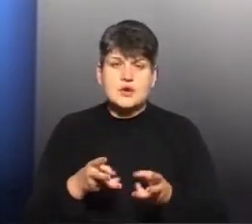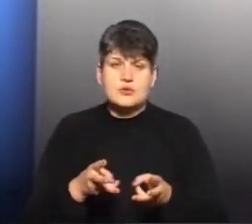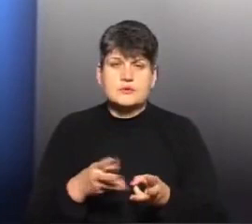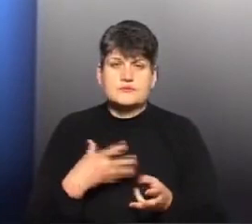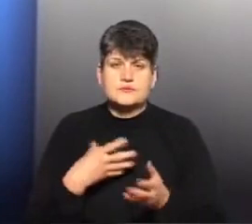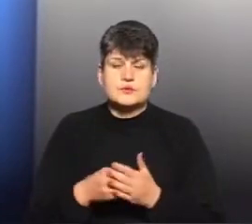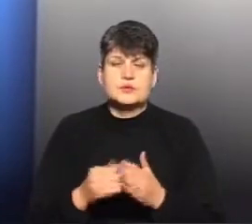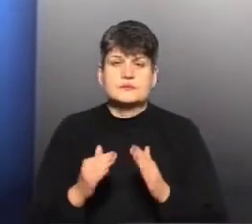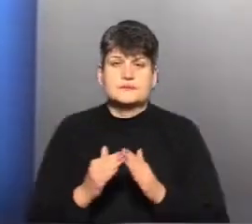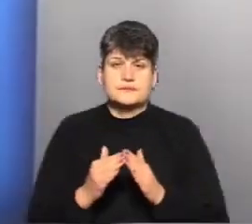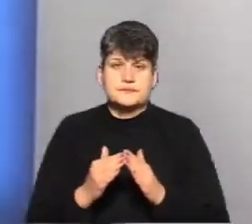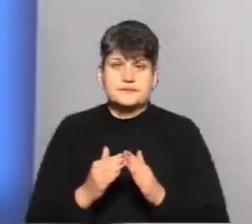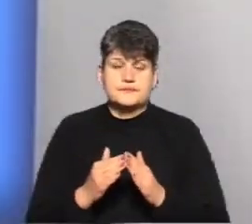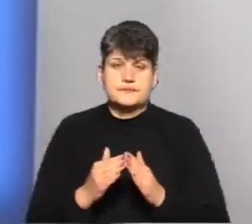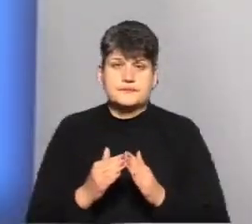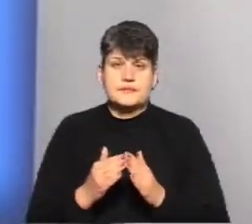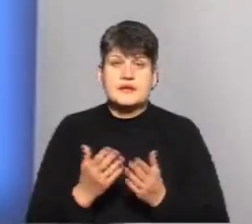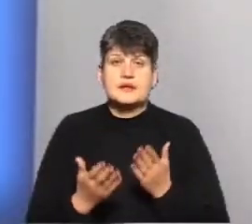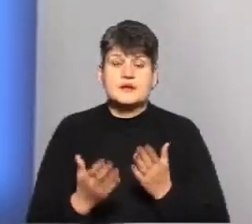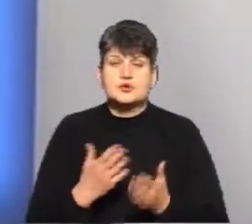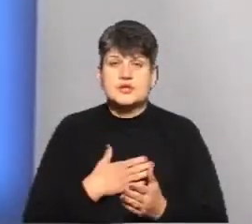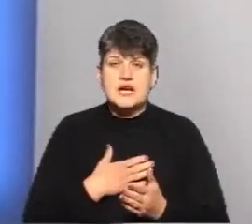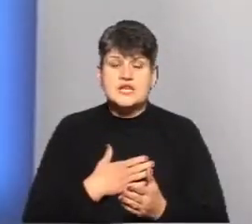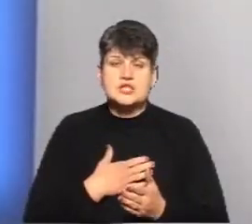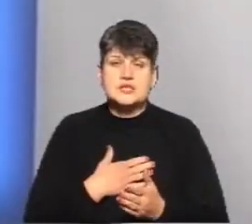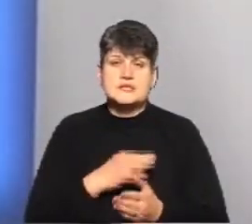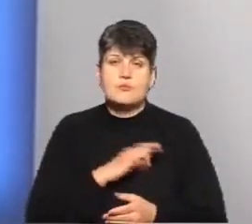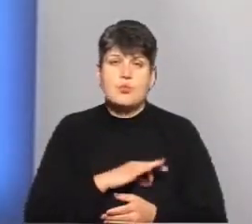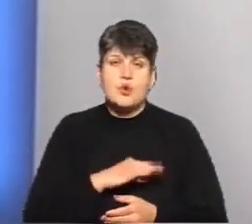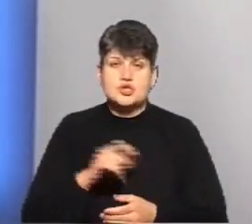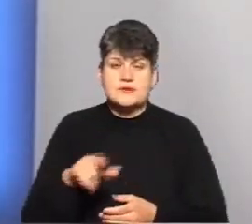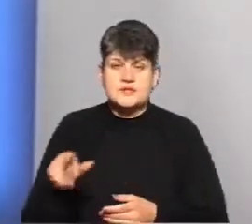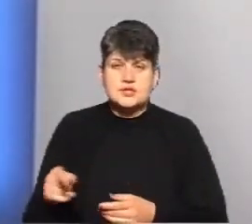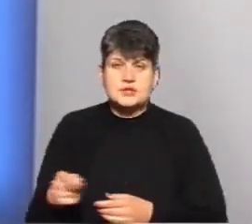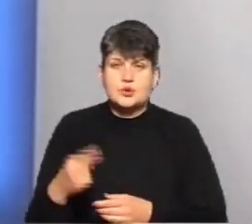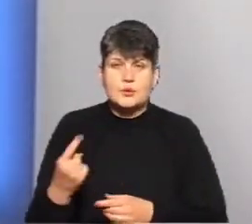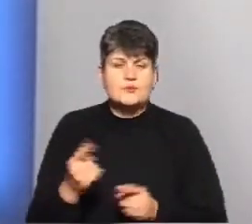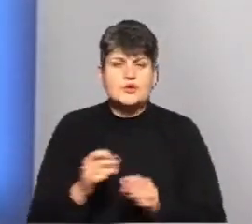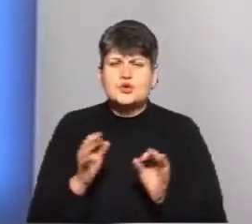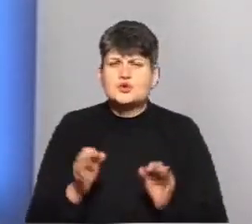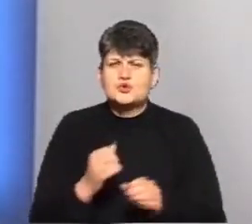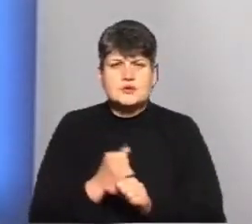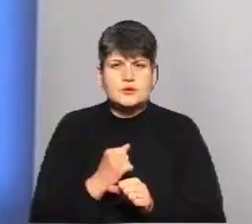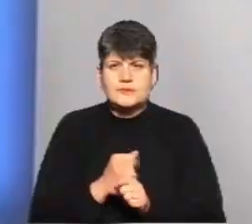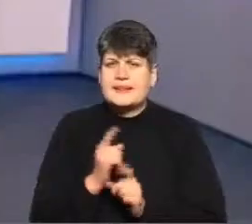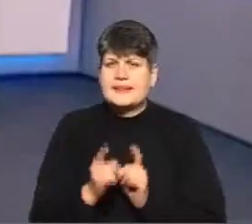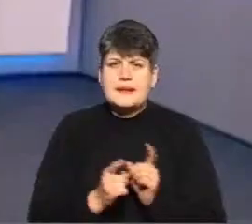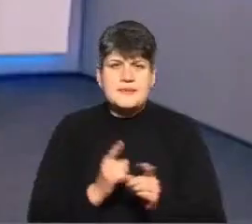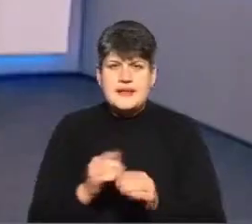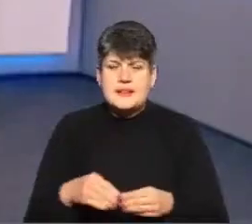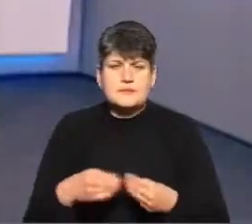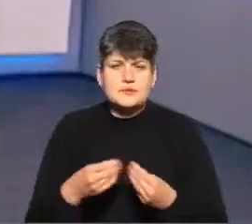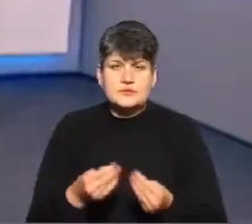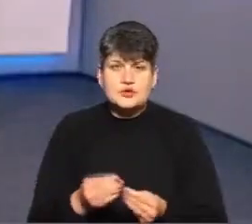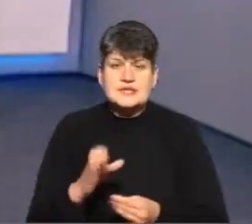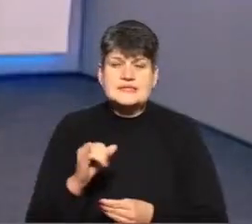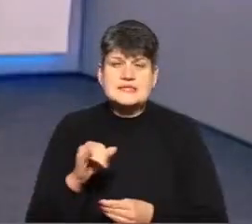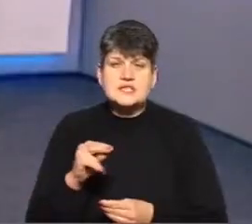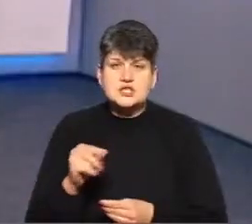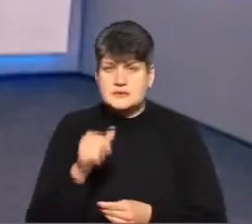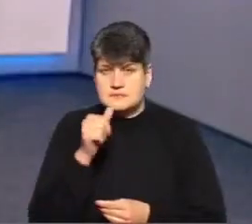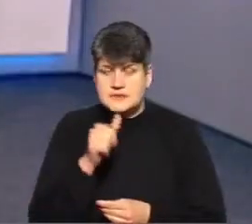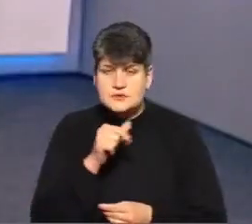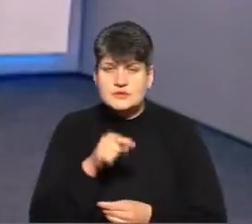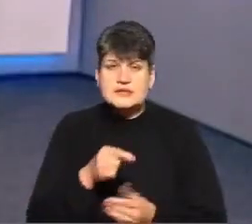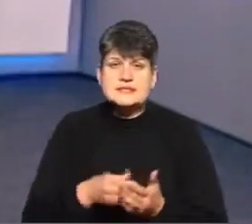Ну, якщо наші споживачі Тернопільської області нічого не робили, не міняли постачальника, то за січень місяць в них ціна газу була